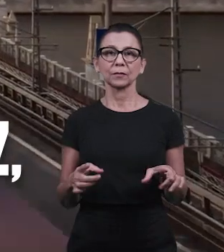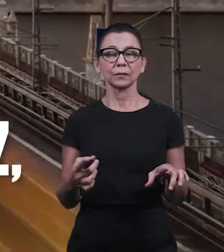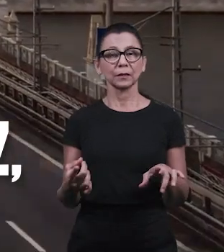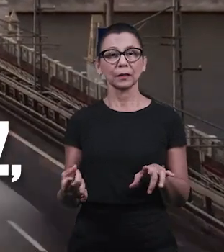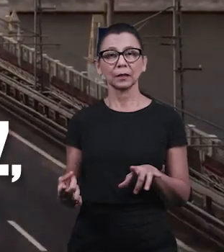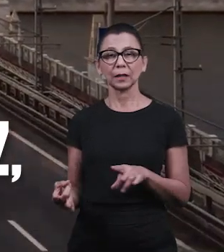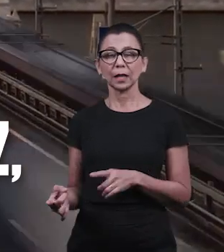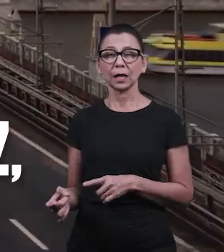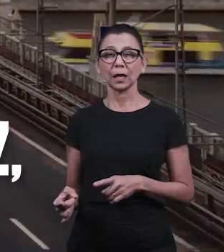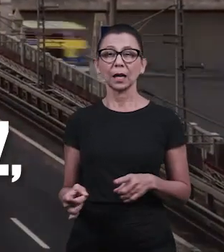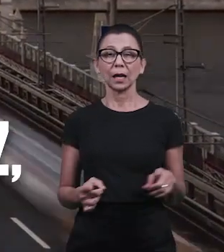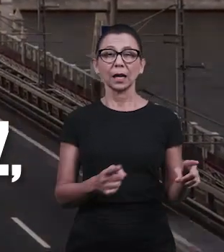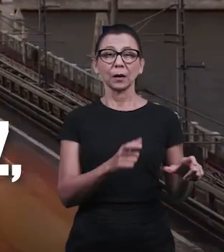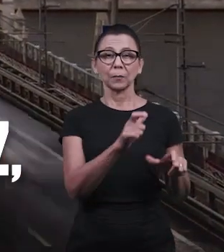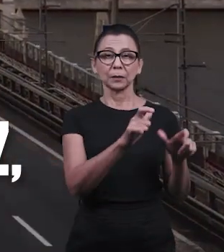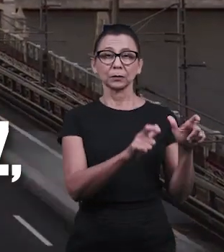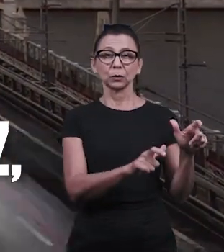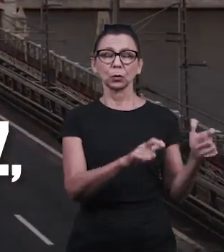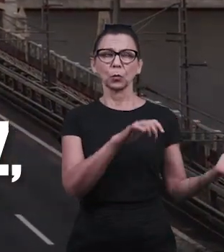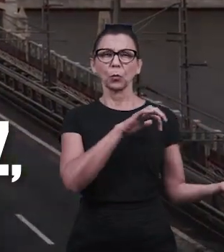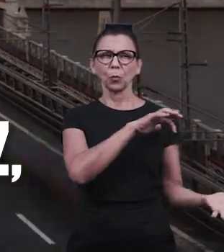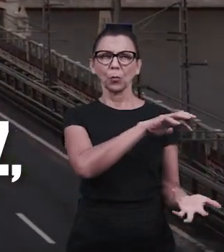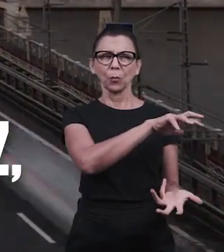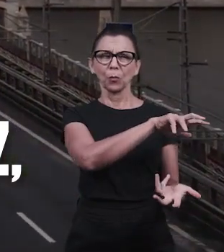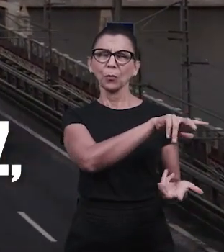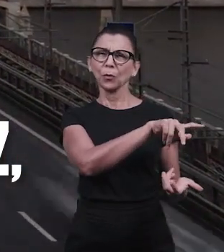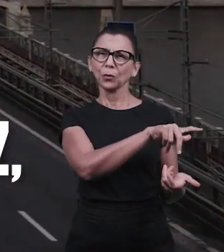Этот мир не имеет мира твоего.